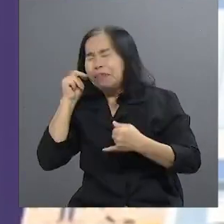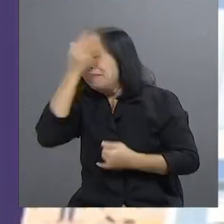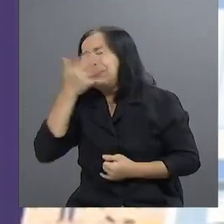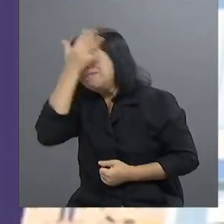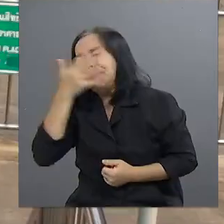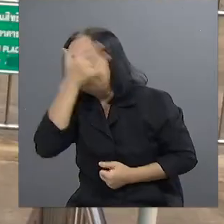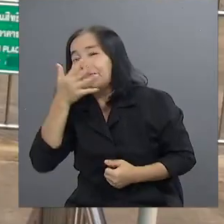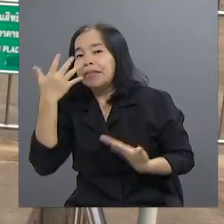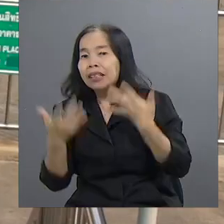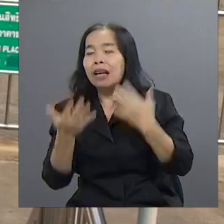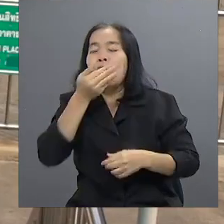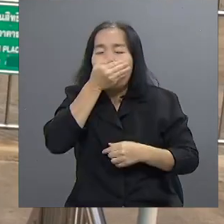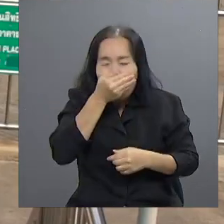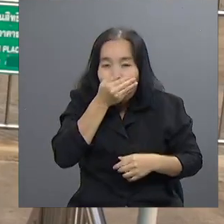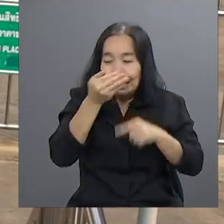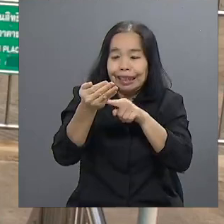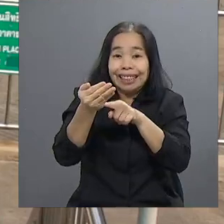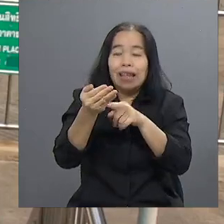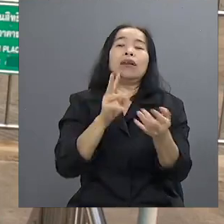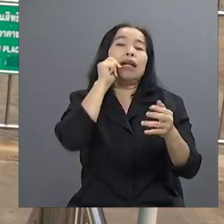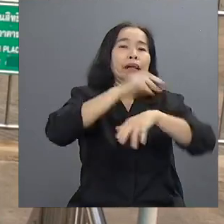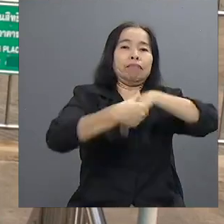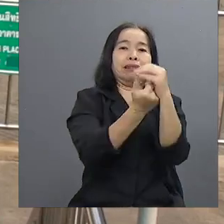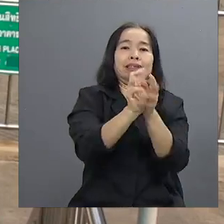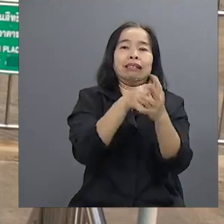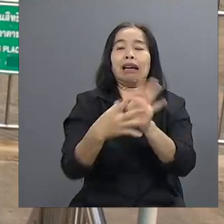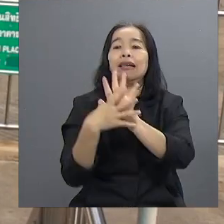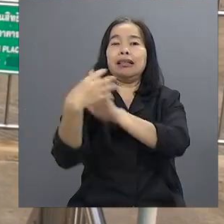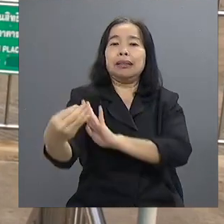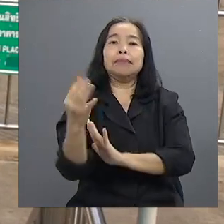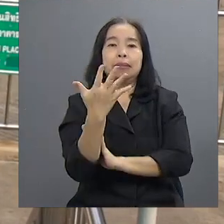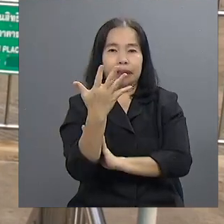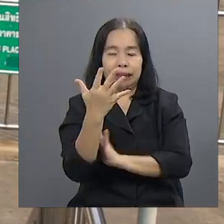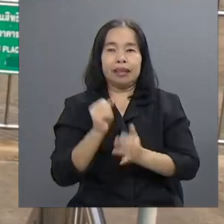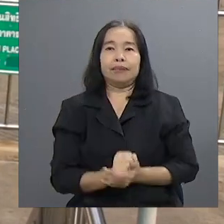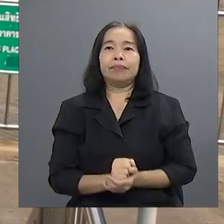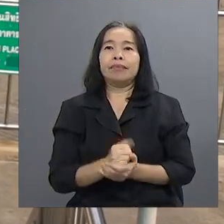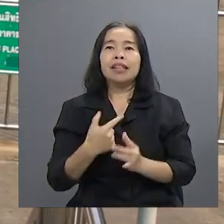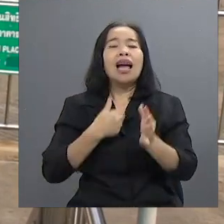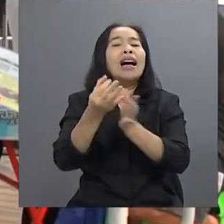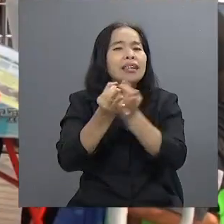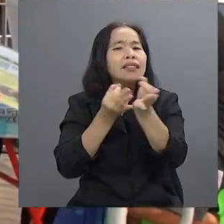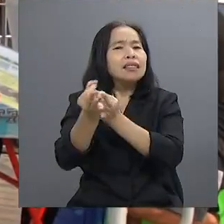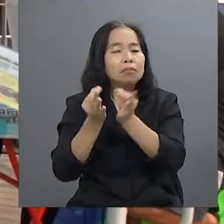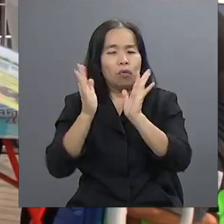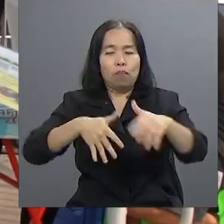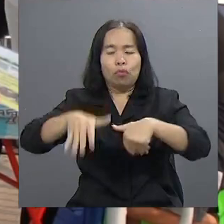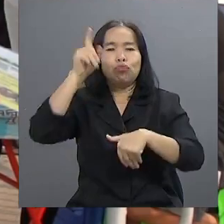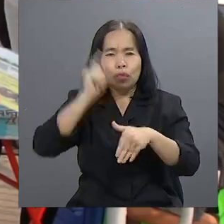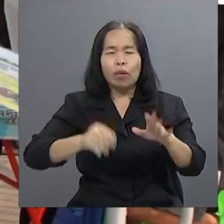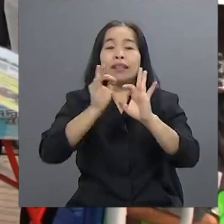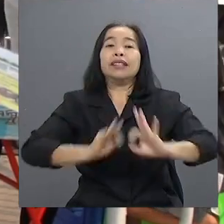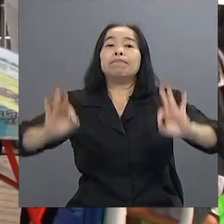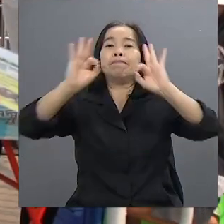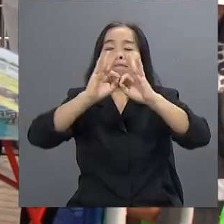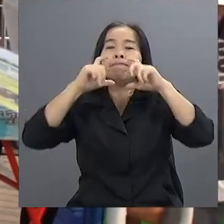แพร่ระบาดทางอากาศ กรมควบคุมโรคก็ยังชี้แจงนะครับแล้วก็ย้ำให้ประชาชนสวมใส่หน้ากากอนามัยเป็นประจำเมื่อต้อง